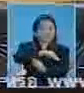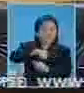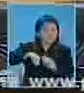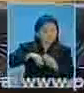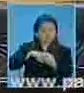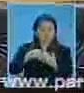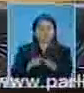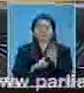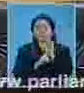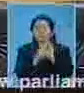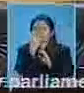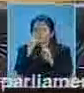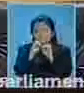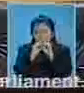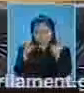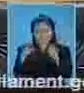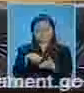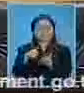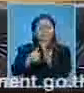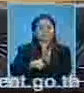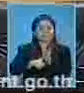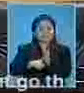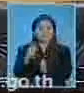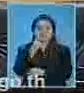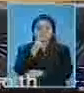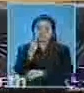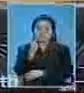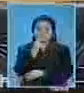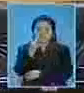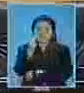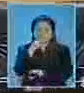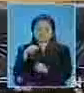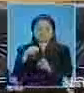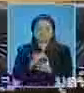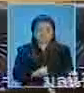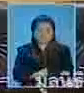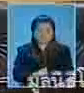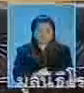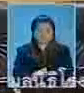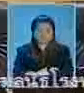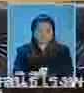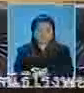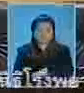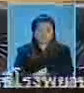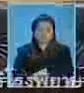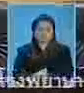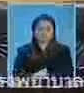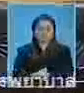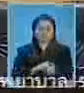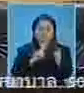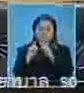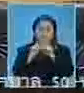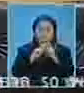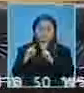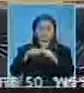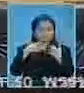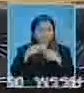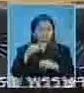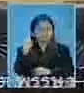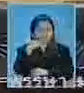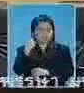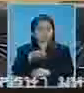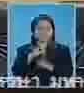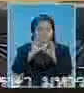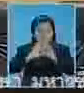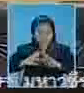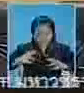ภาษีสรรพสามิตก็ขออนุญาตเรียนนะครับว่าผมพูดมาในทุกเวทีว่าถ้ามีความจ